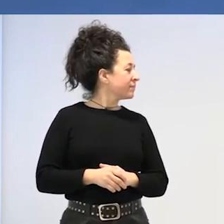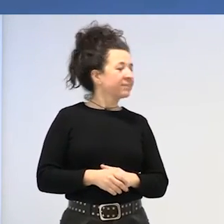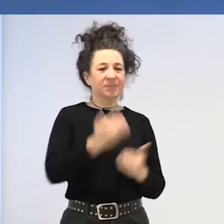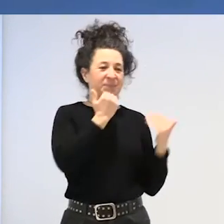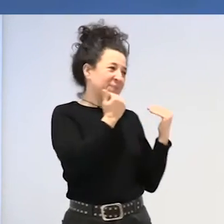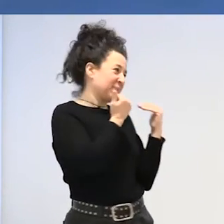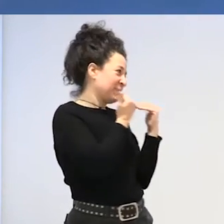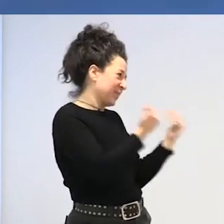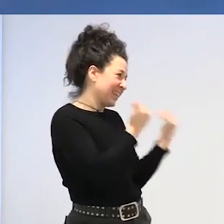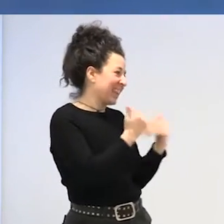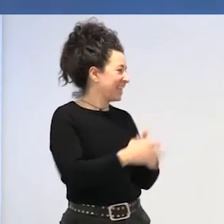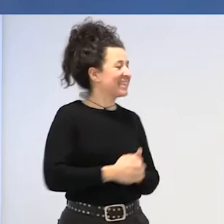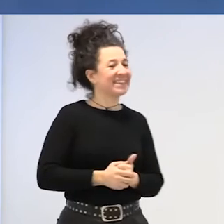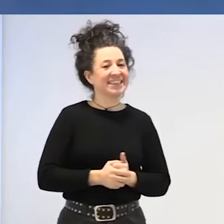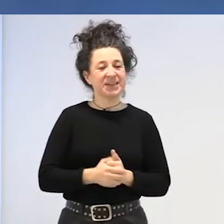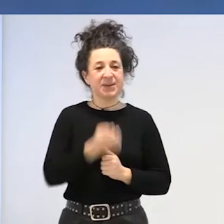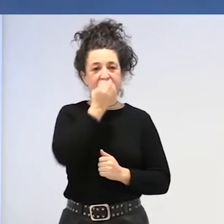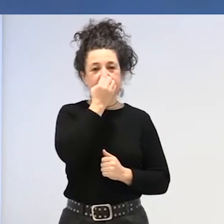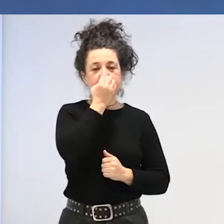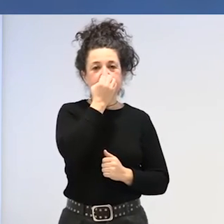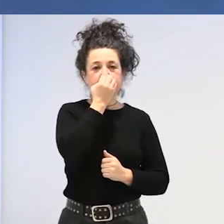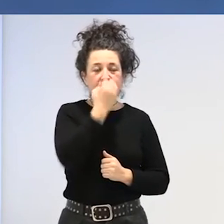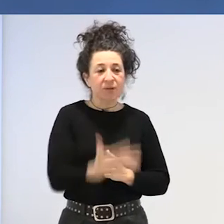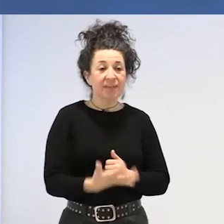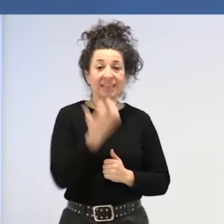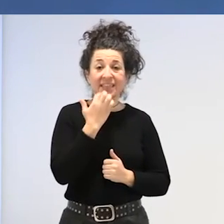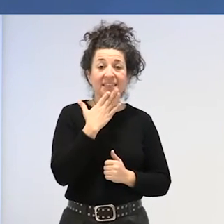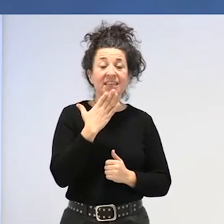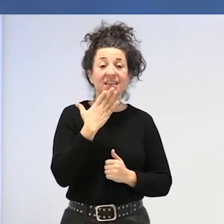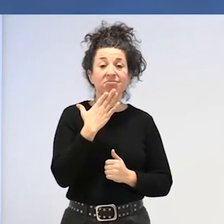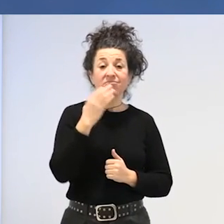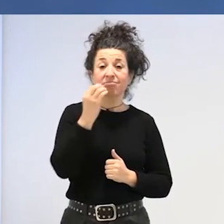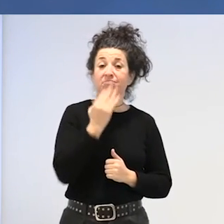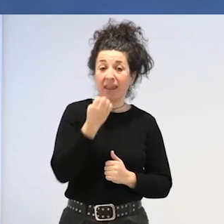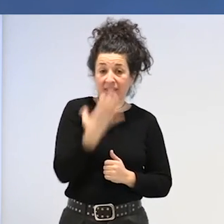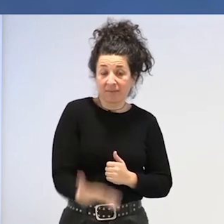Mil esker. Bueno, ongi iruditzen bat zaizue,